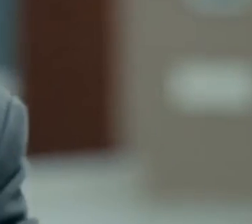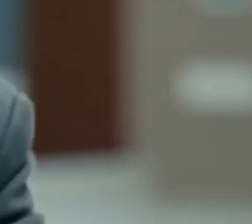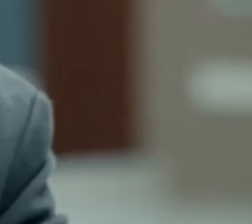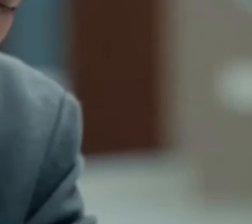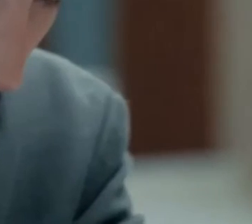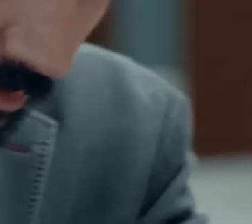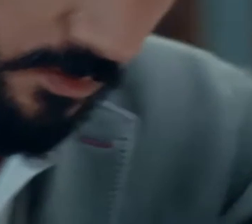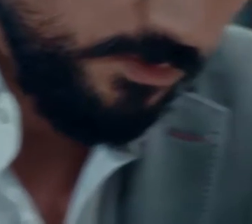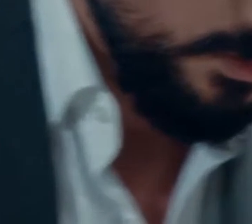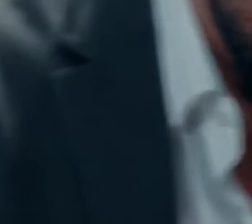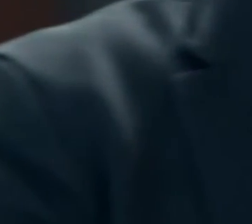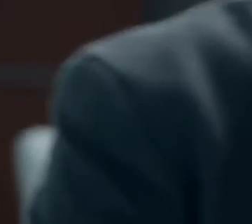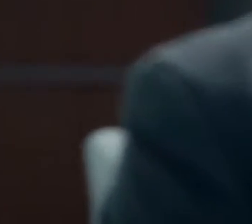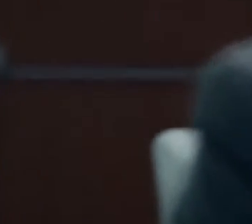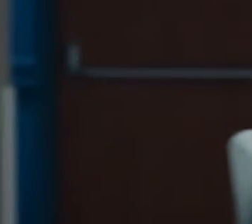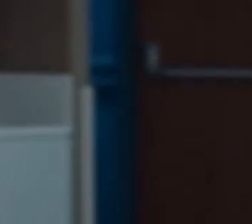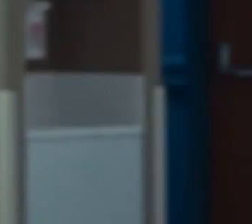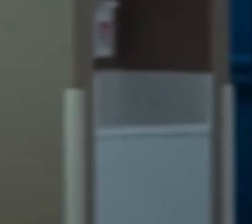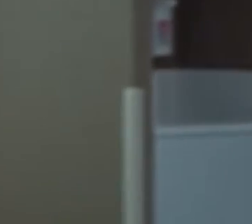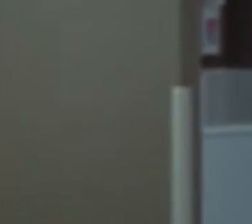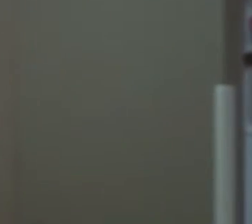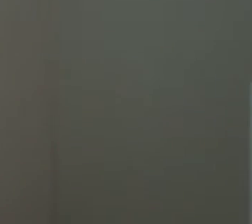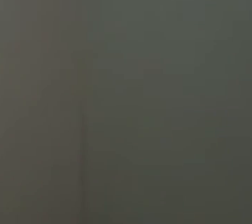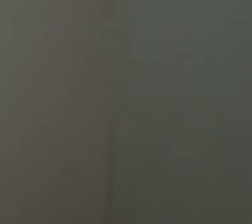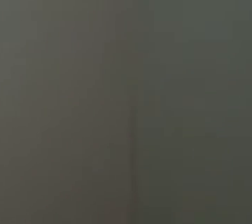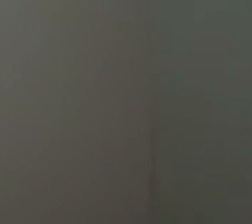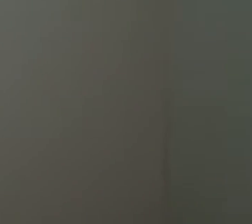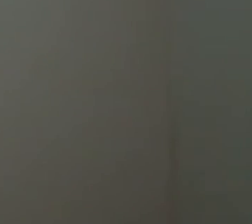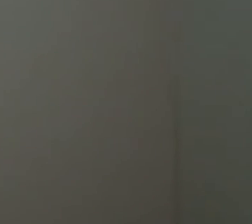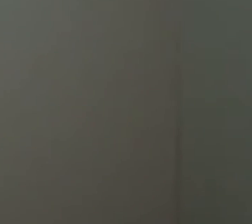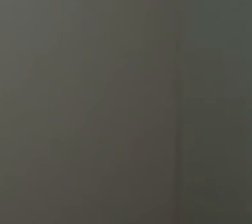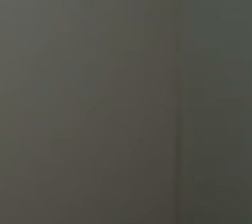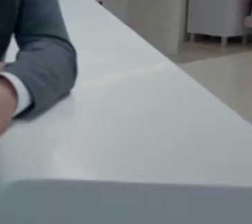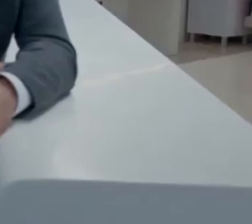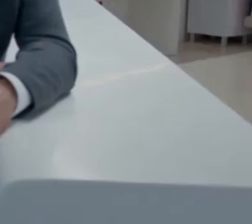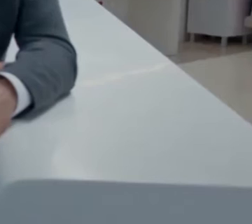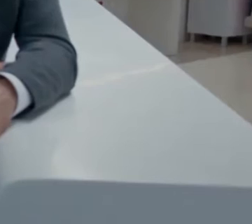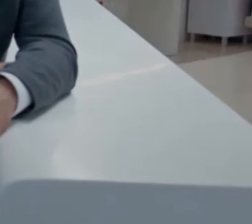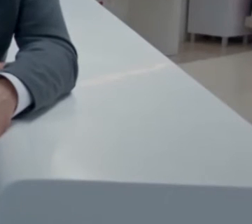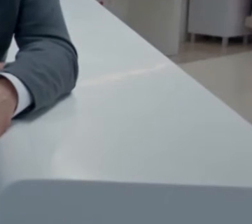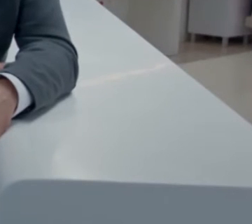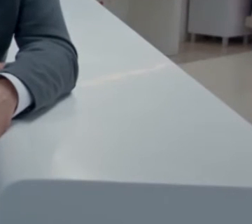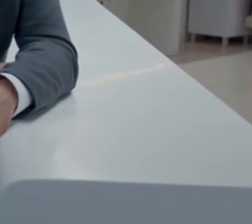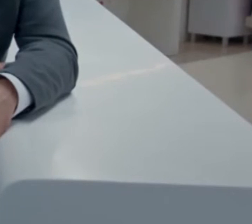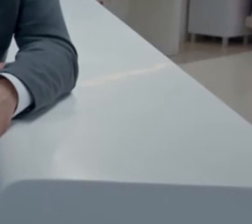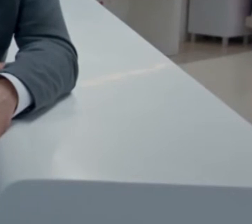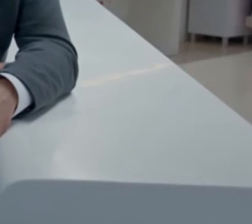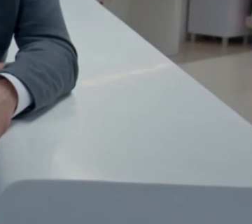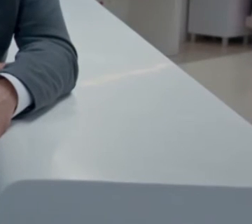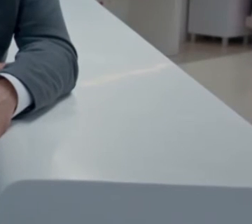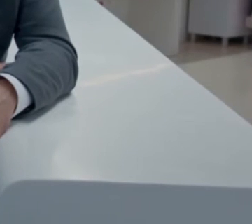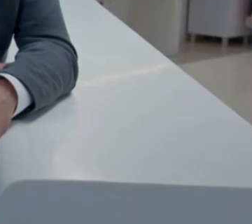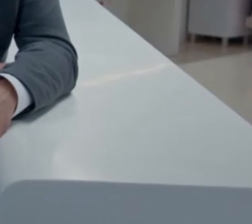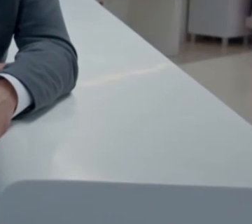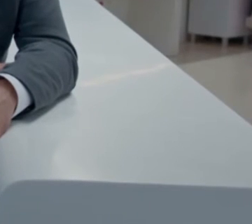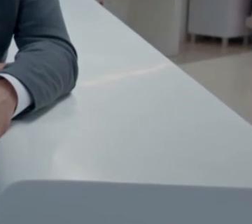Cahit alnındaki elini indirdi. Gözleri hala sıkıntıyla kapalı. Polat geride eli dudaklarının üzerinde volta atıyor.